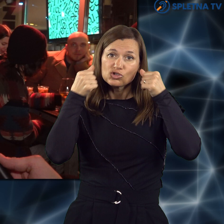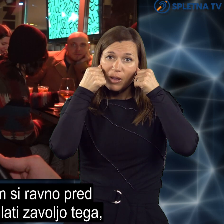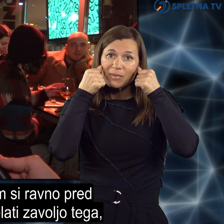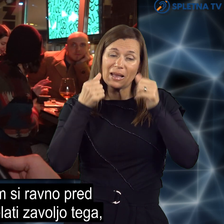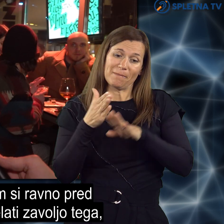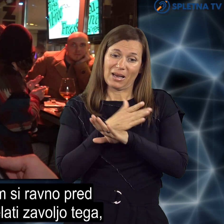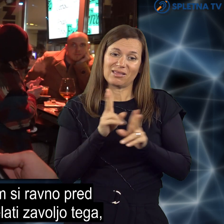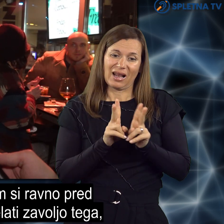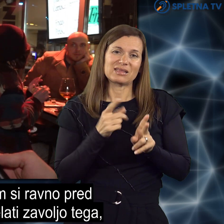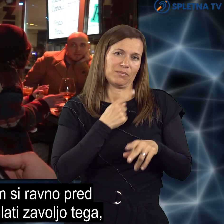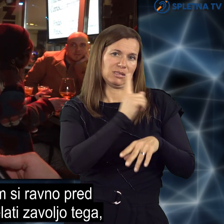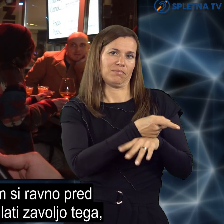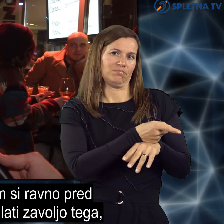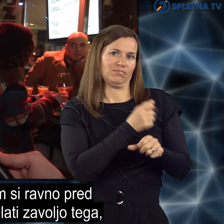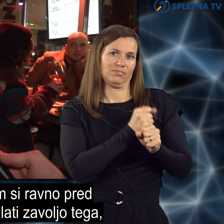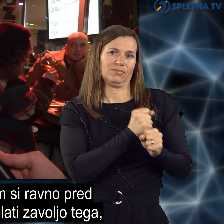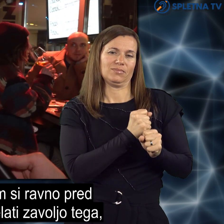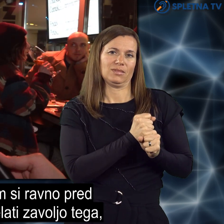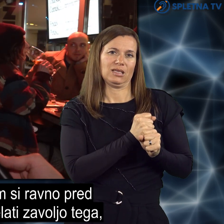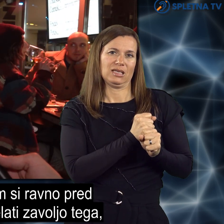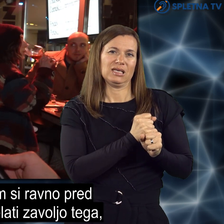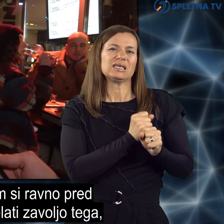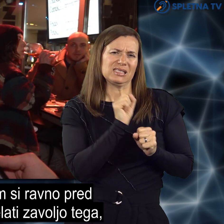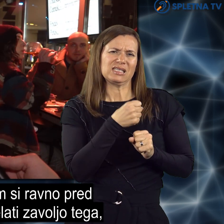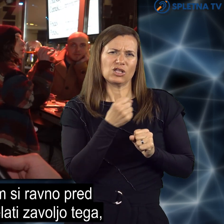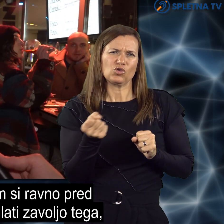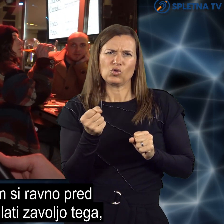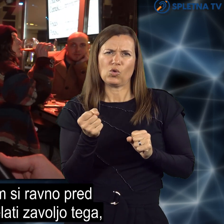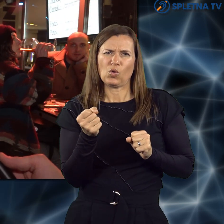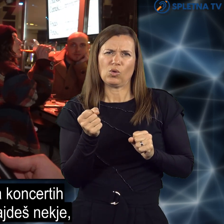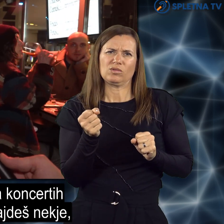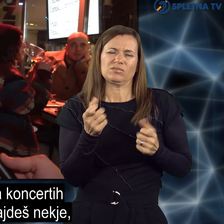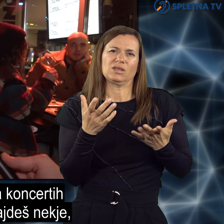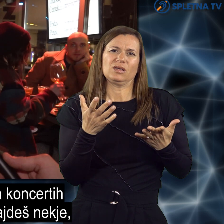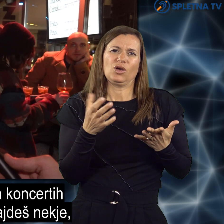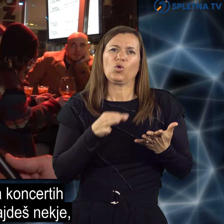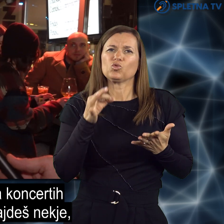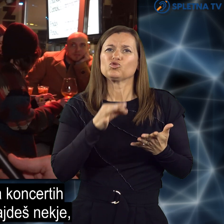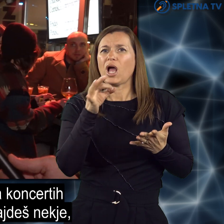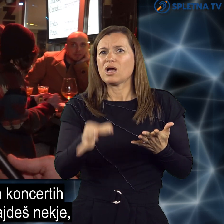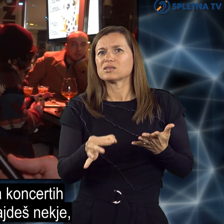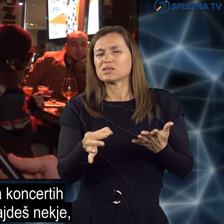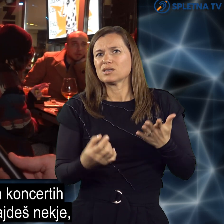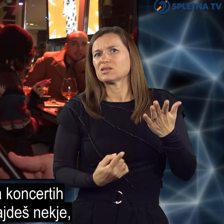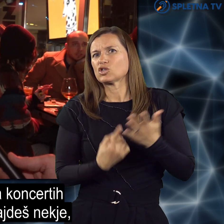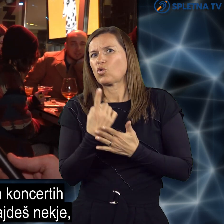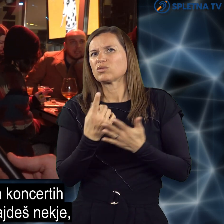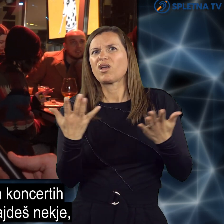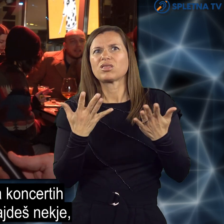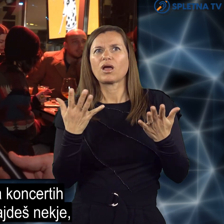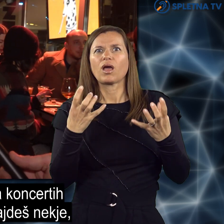Ja, čepke sem glih si pred kratkim dala delati, za voljo tega, pač z teh showcaseov, pa to, ko se bolj včasih